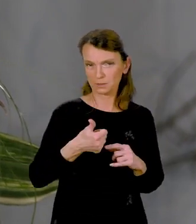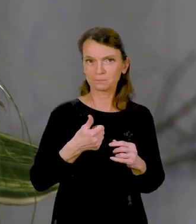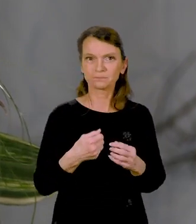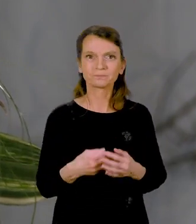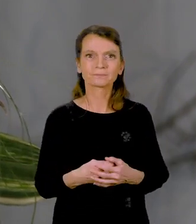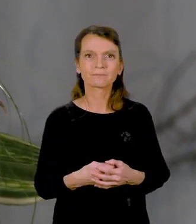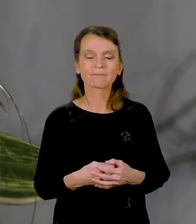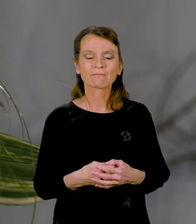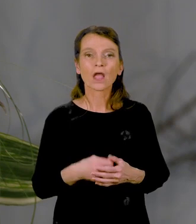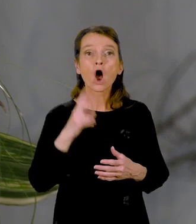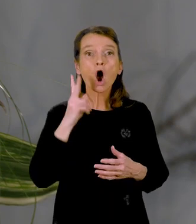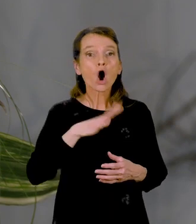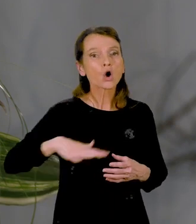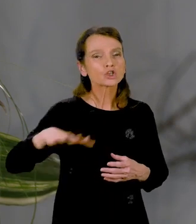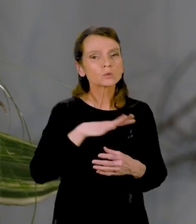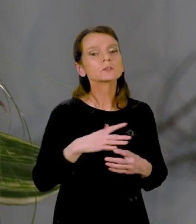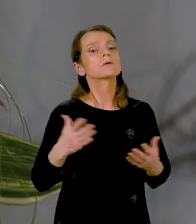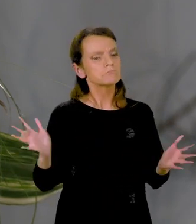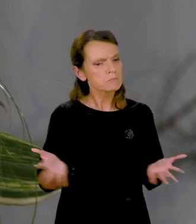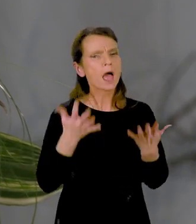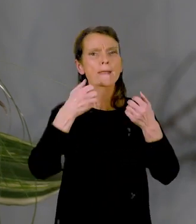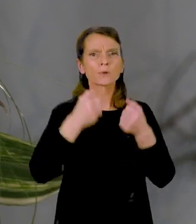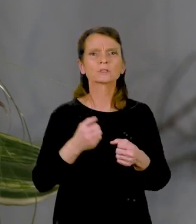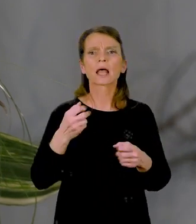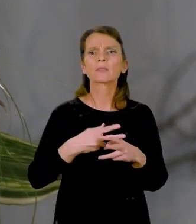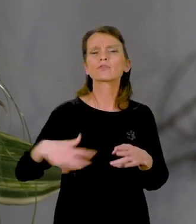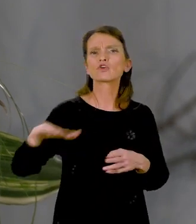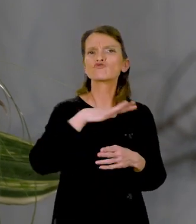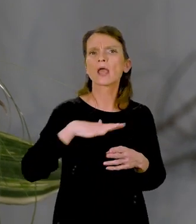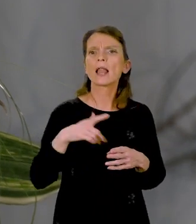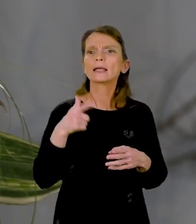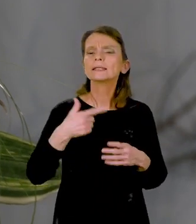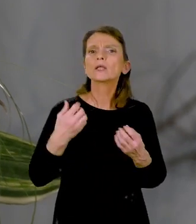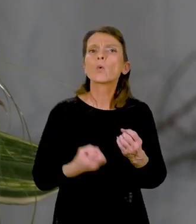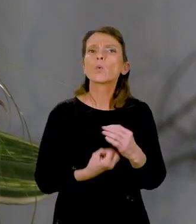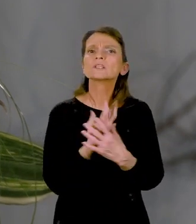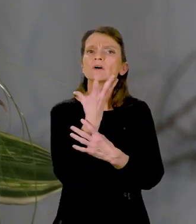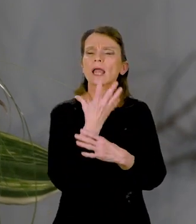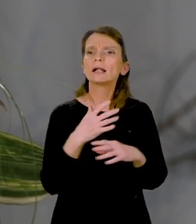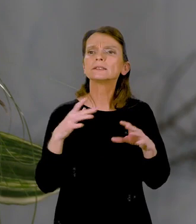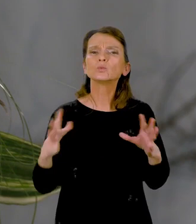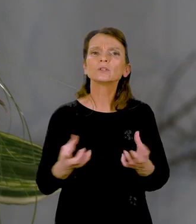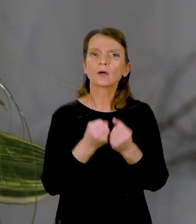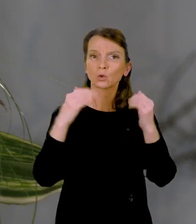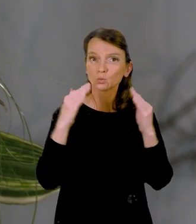Kočevska naj postane še dežela, kjer si raziskovalci človeškega ustvarjajo dom in poklicno oporišče, ter uživajo